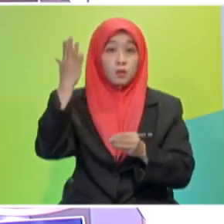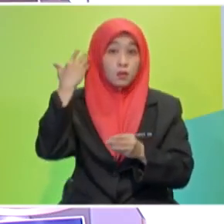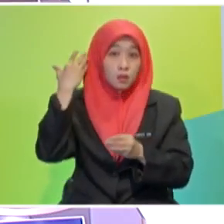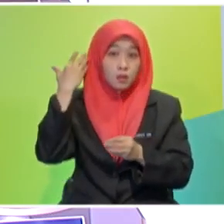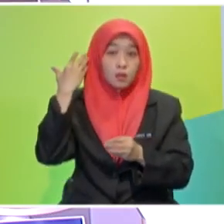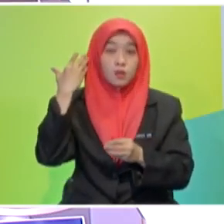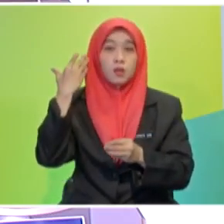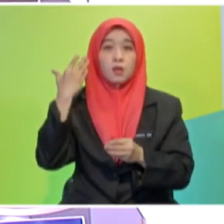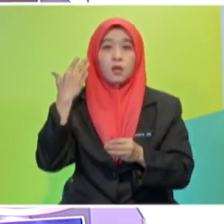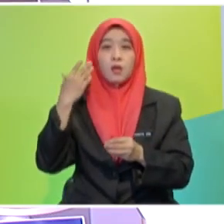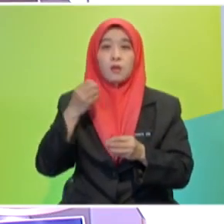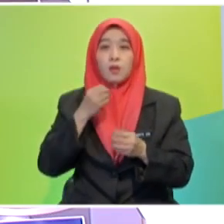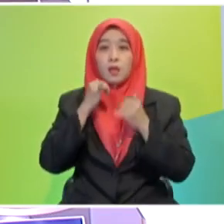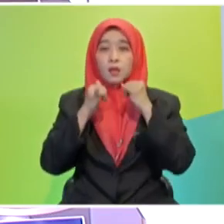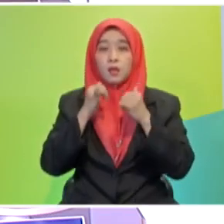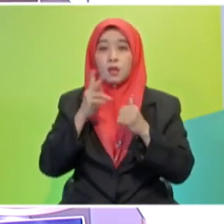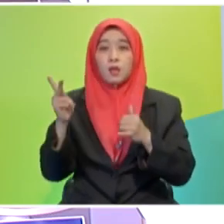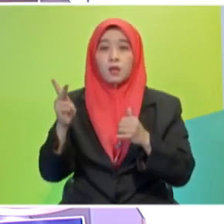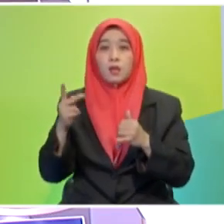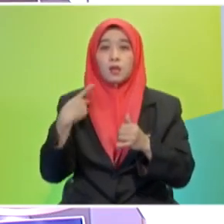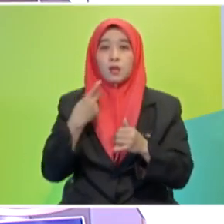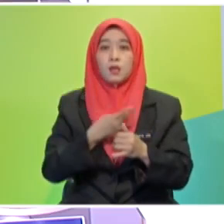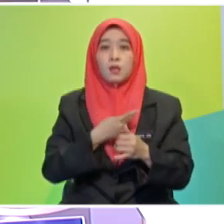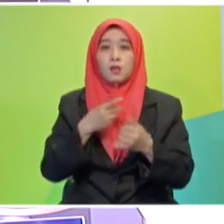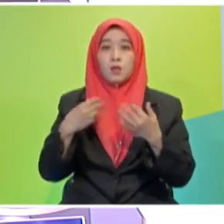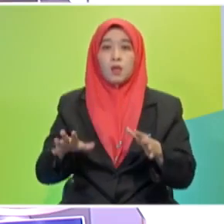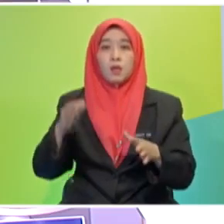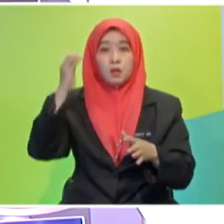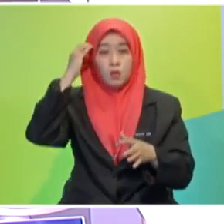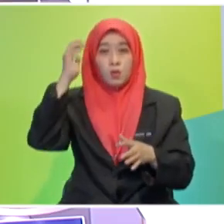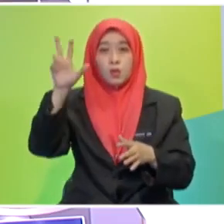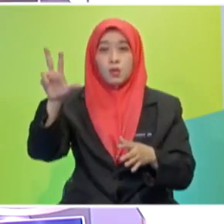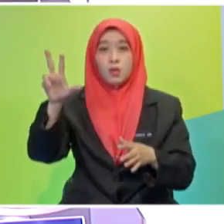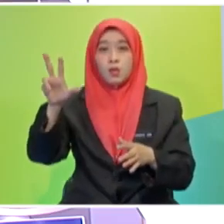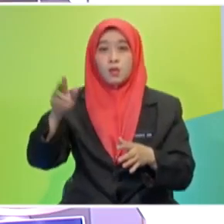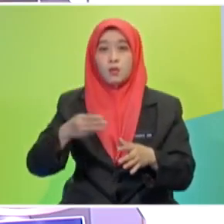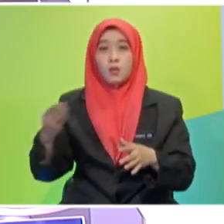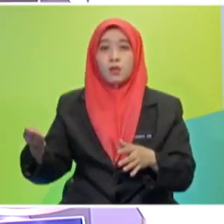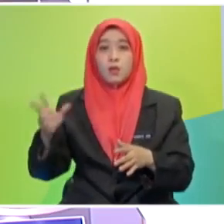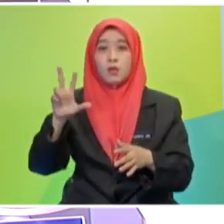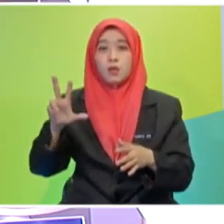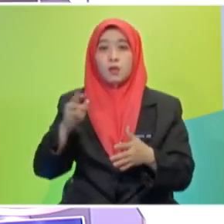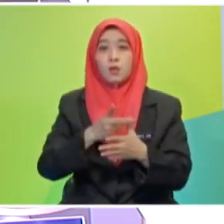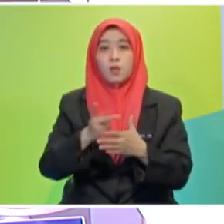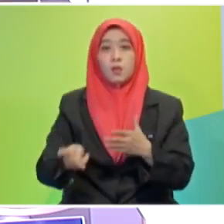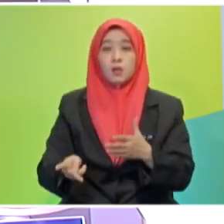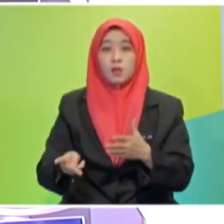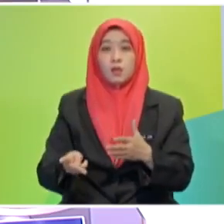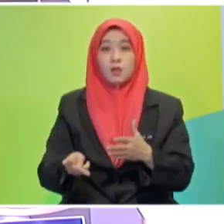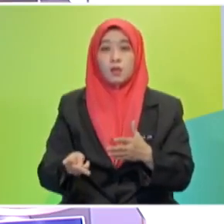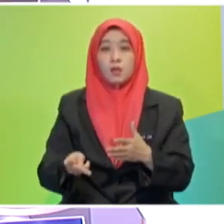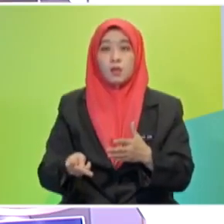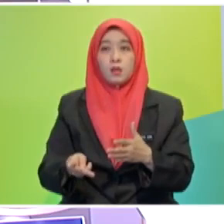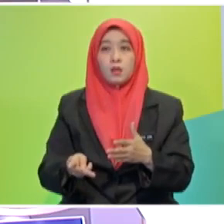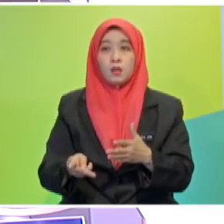menyatakan elemen elektromekanikal kita dah kenal pasti 3 benda. 3 komponen lah. Apa komponennya Aiman?